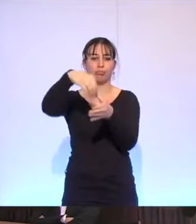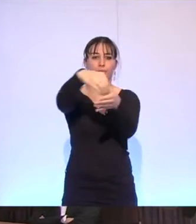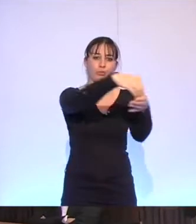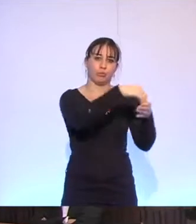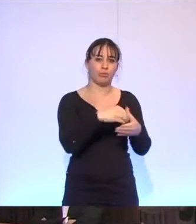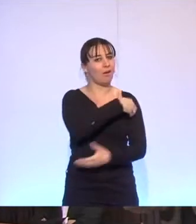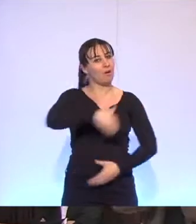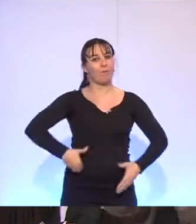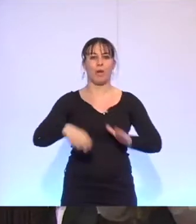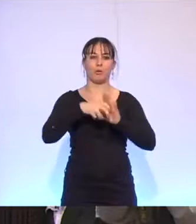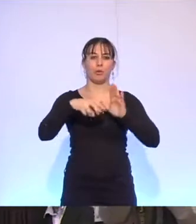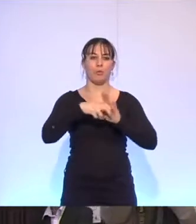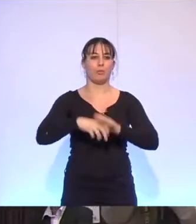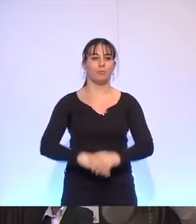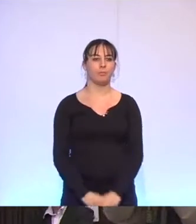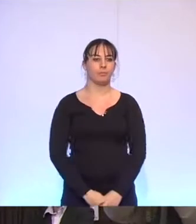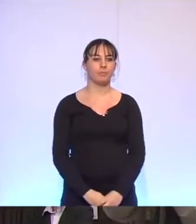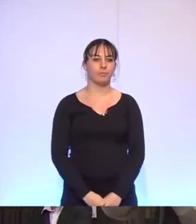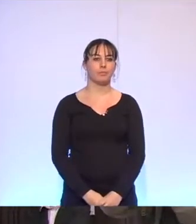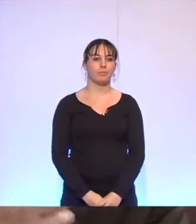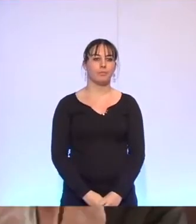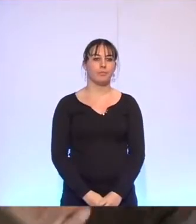Grenoble. Et